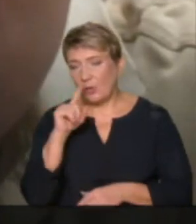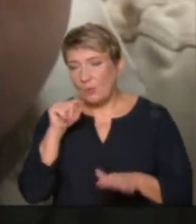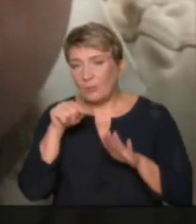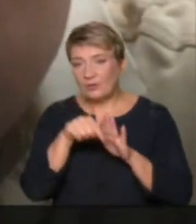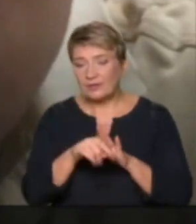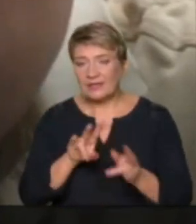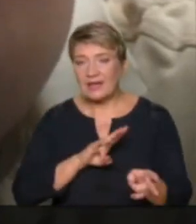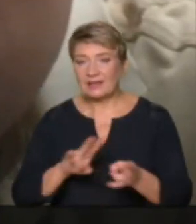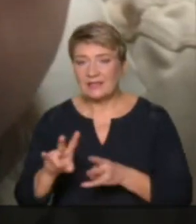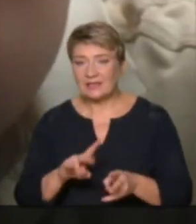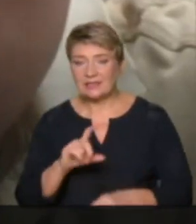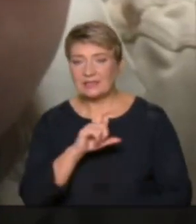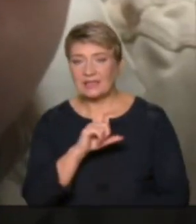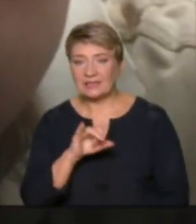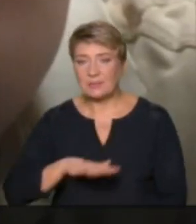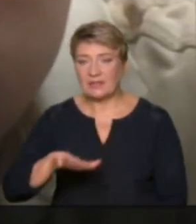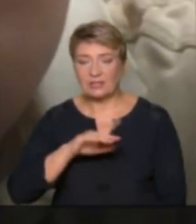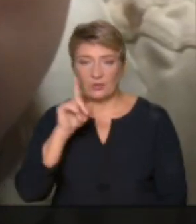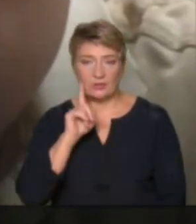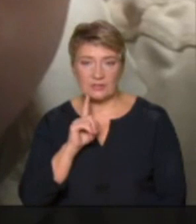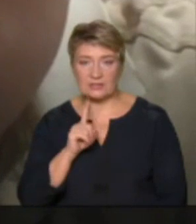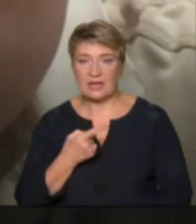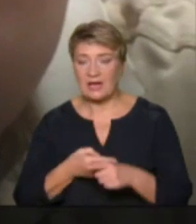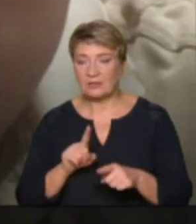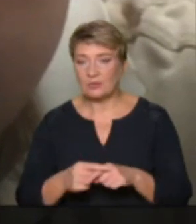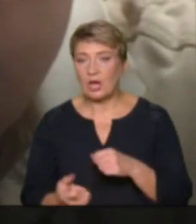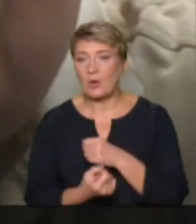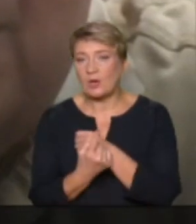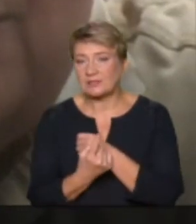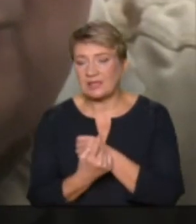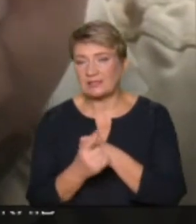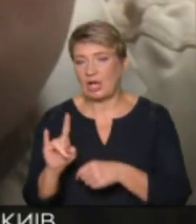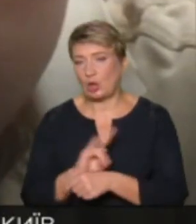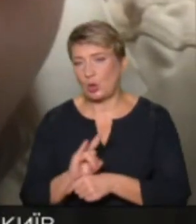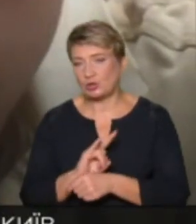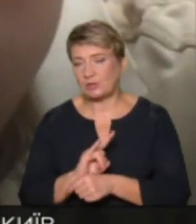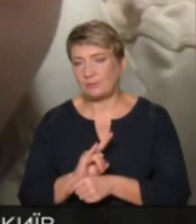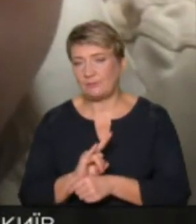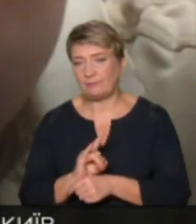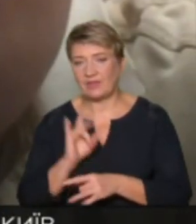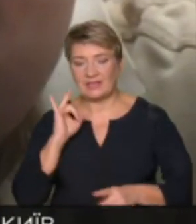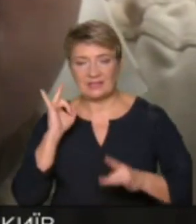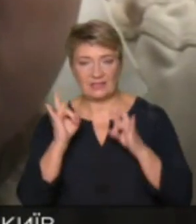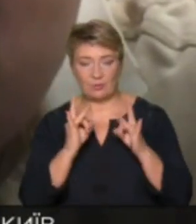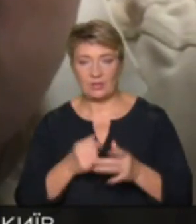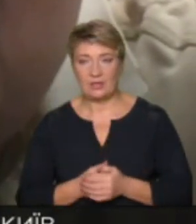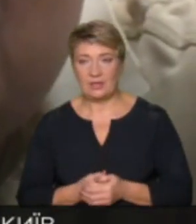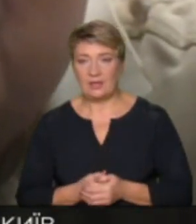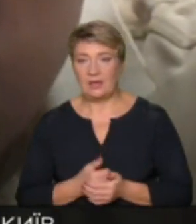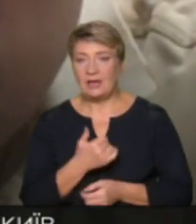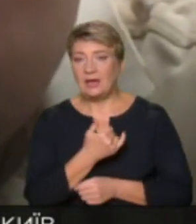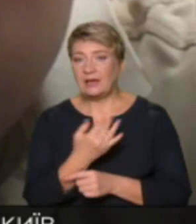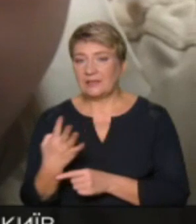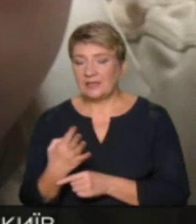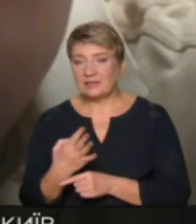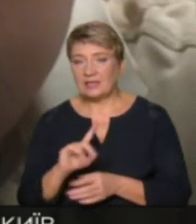террористов Хизбаллы на территорию Израиля, которые тоже потом оказались ложной тревогой, и в нескольких городах на